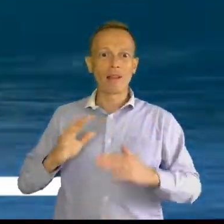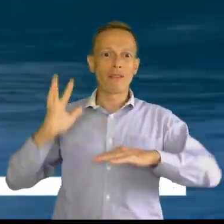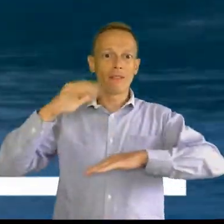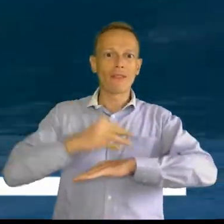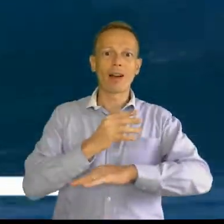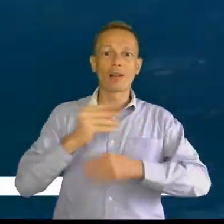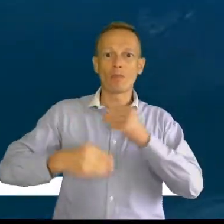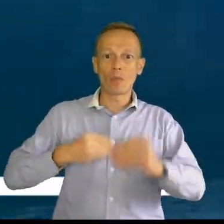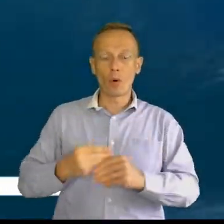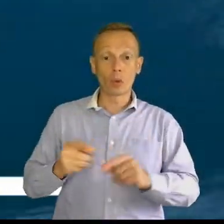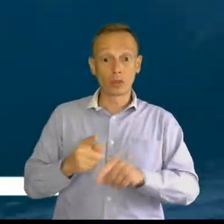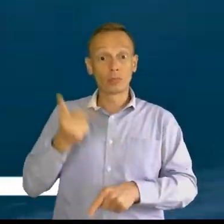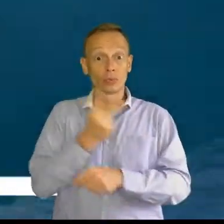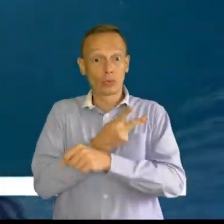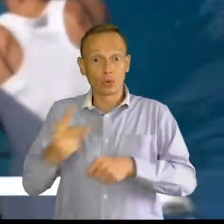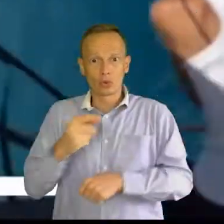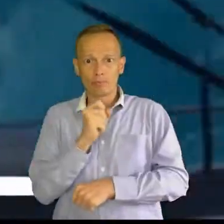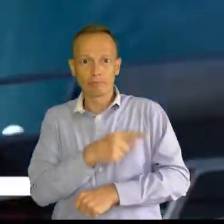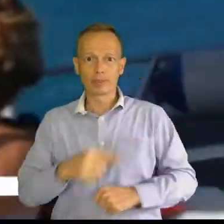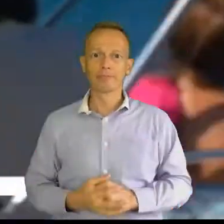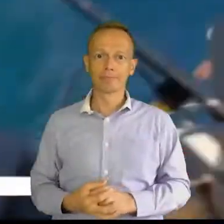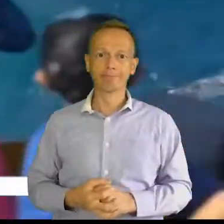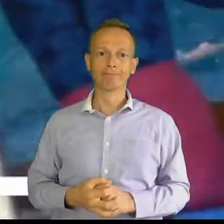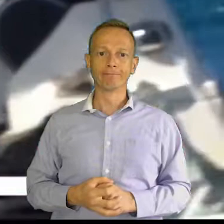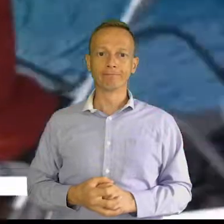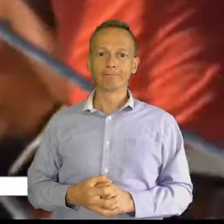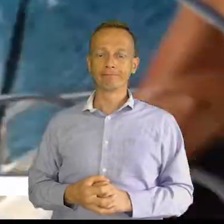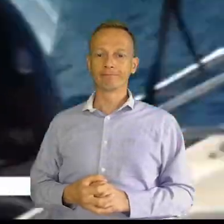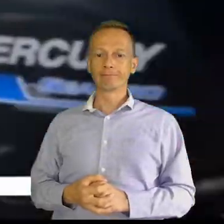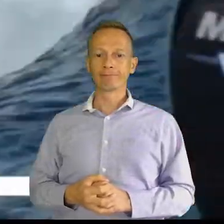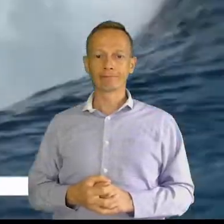Teahupo'o, la plus belle vague du monde, la plus dangereuse aussi.